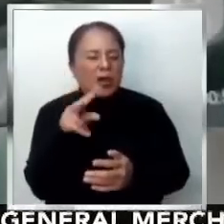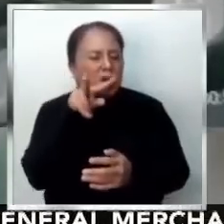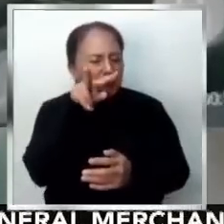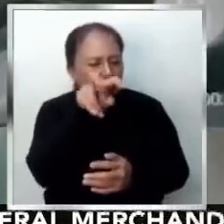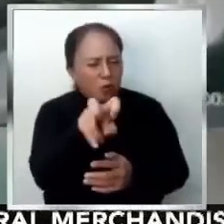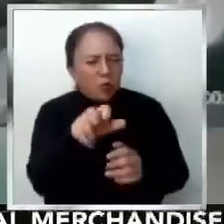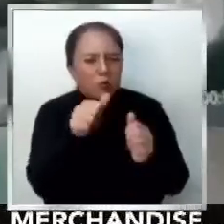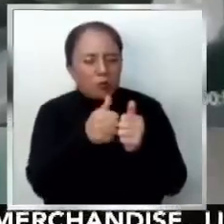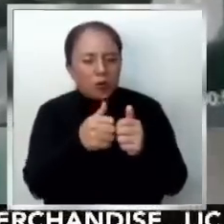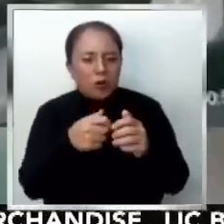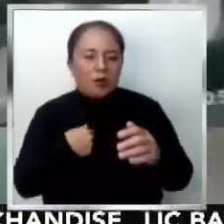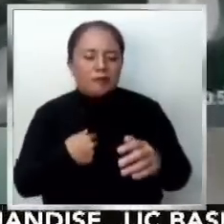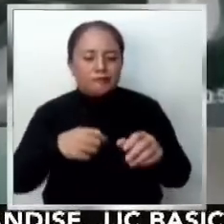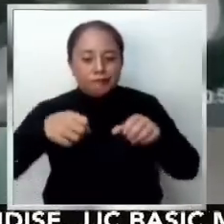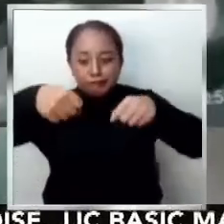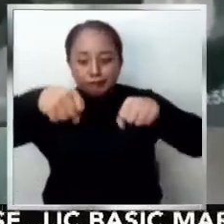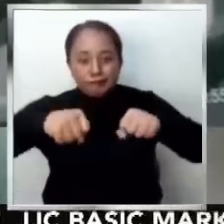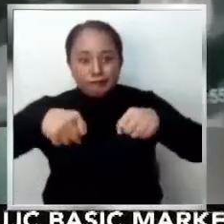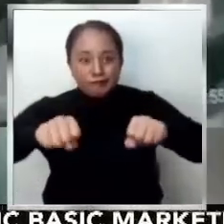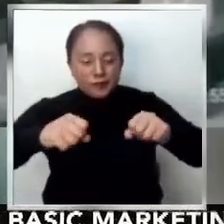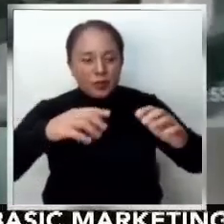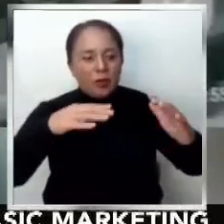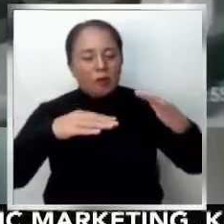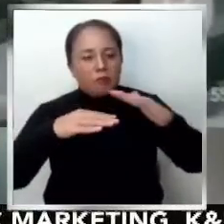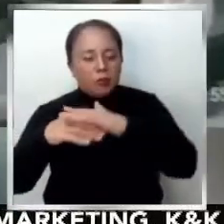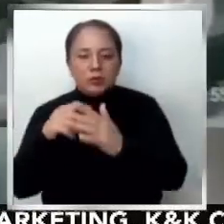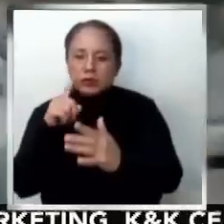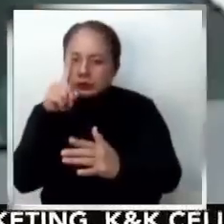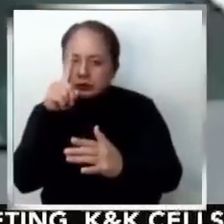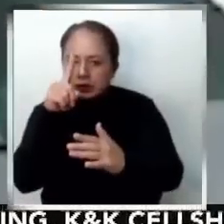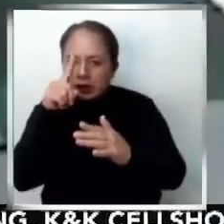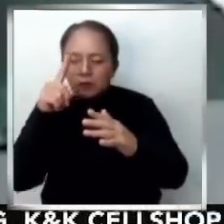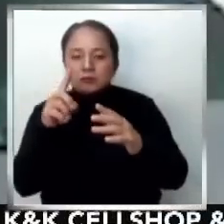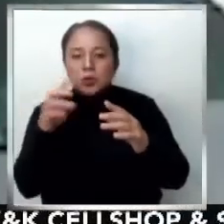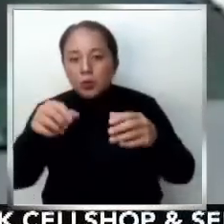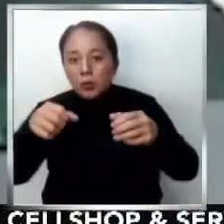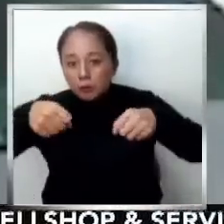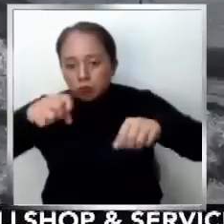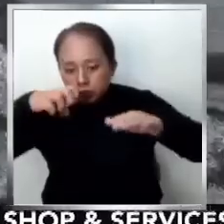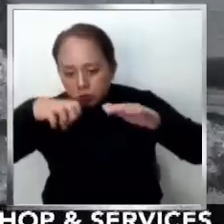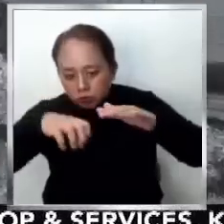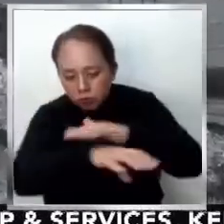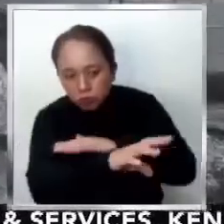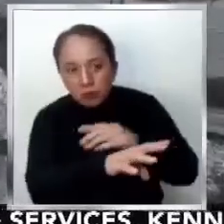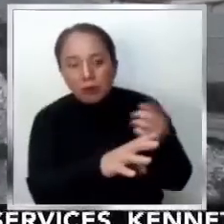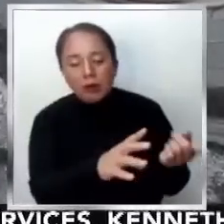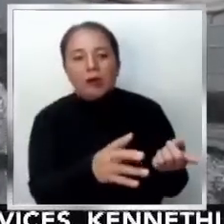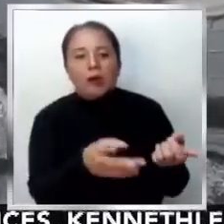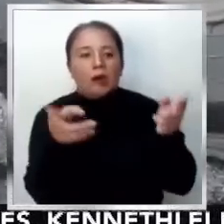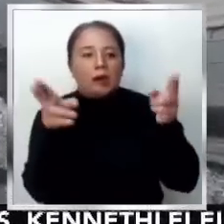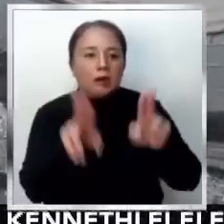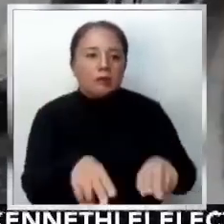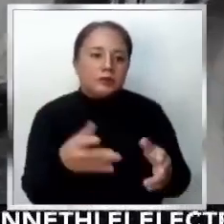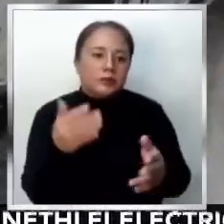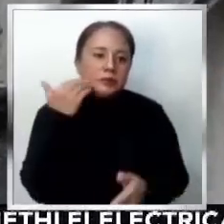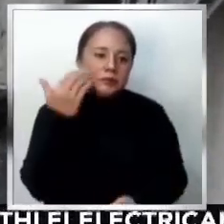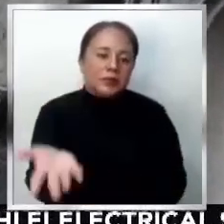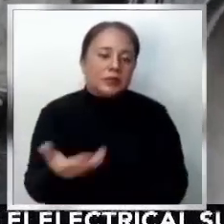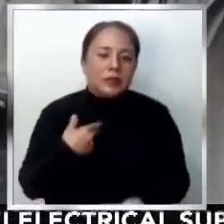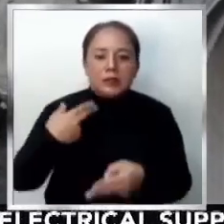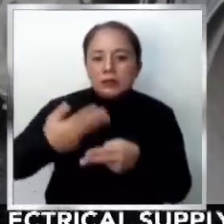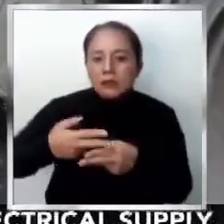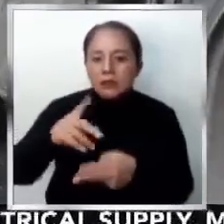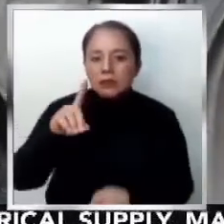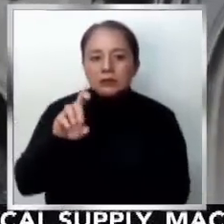sa mga motorcycle rider. Isa sa kanila pumailalim, nagulungan at namatay. Kinilala ang biktima na si Dexter